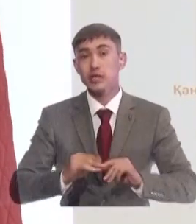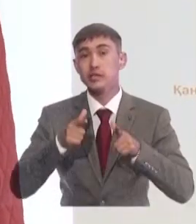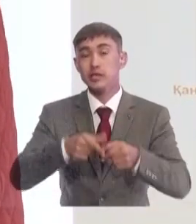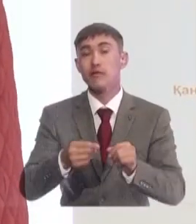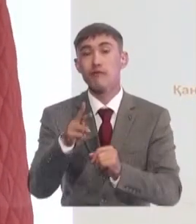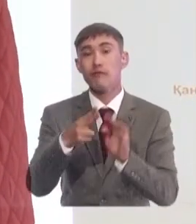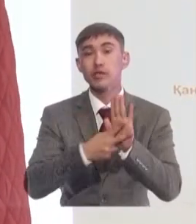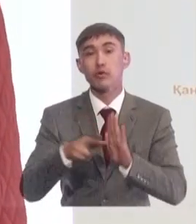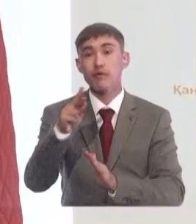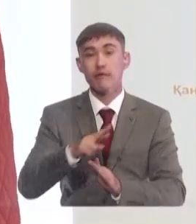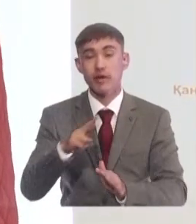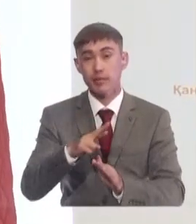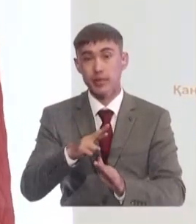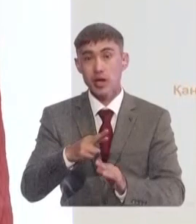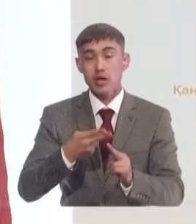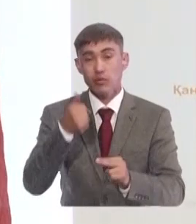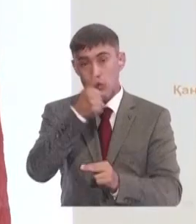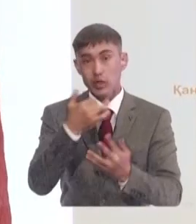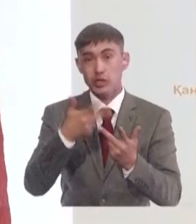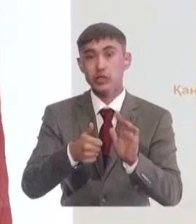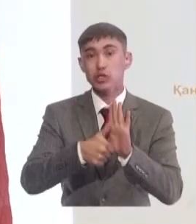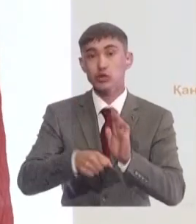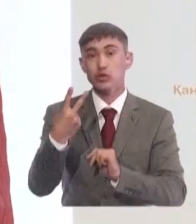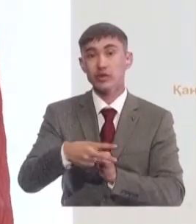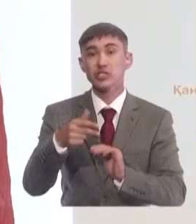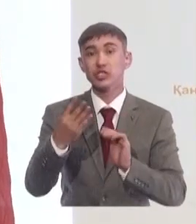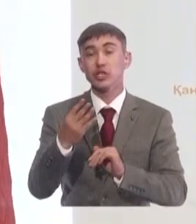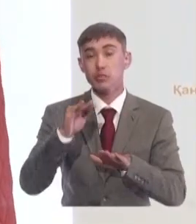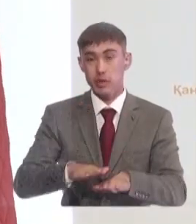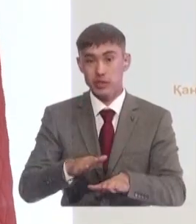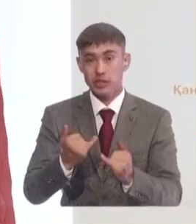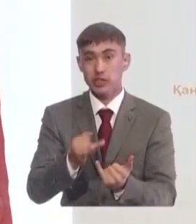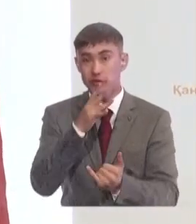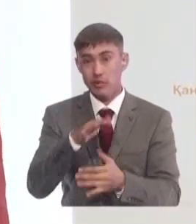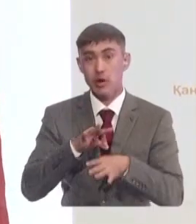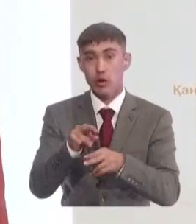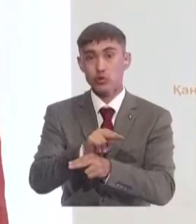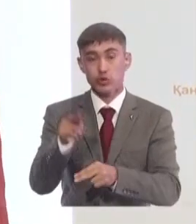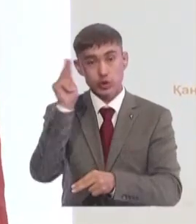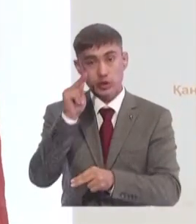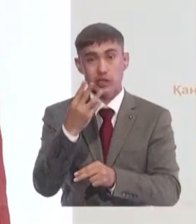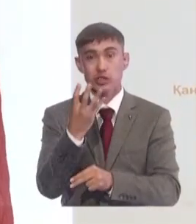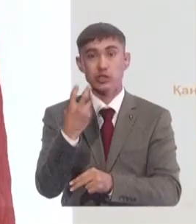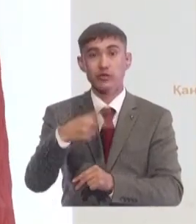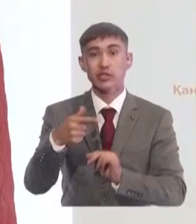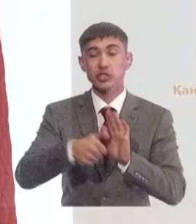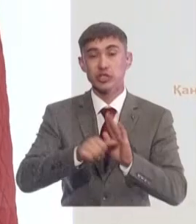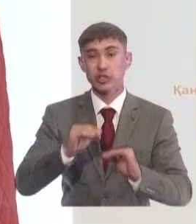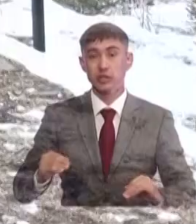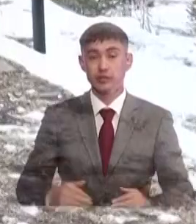8 января текущего года. Школа рассчитана на 624 места. В настоящее время здесь обучается 426